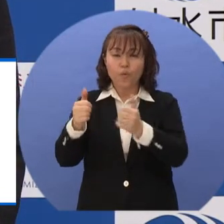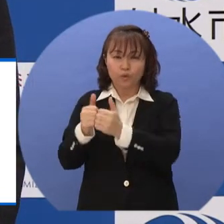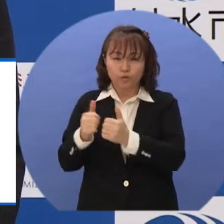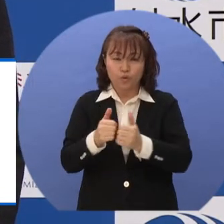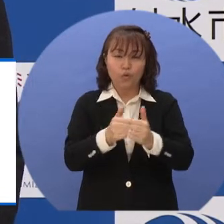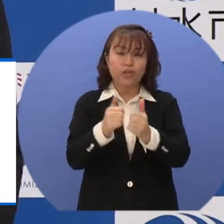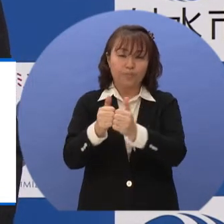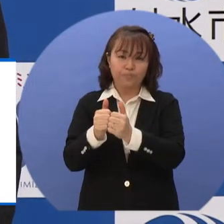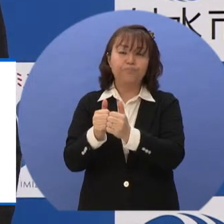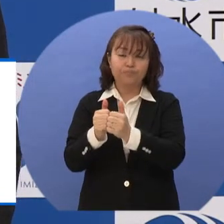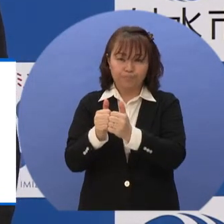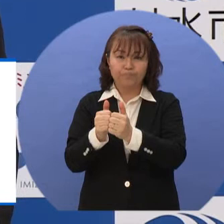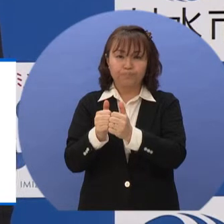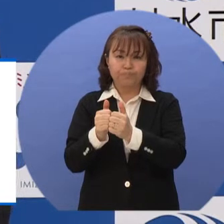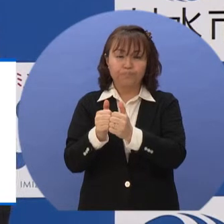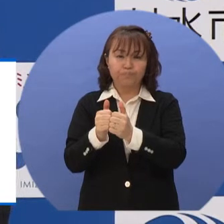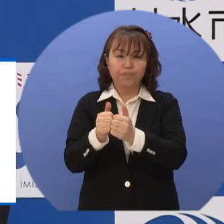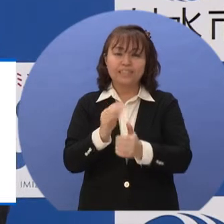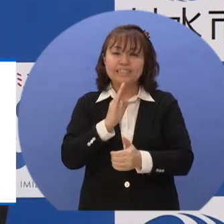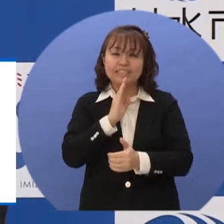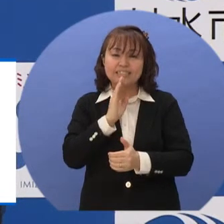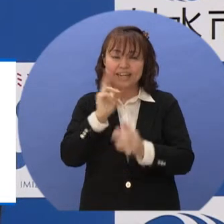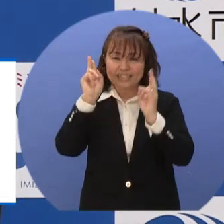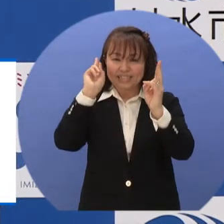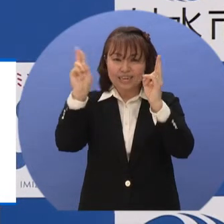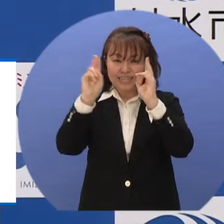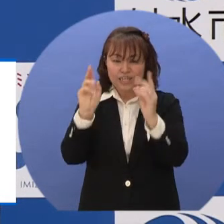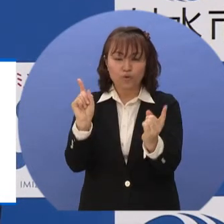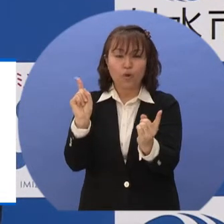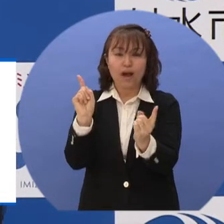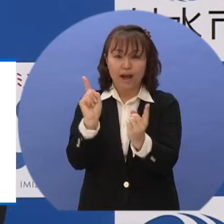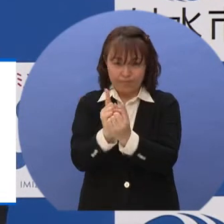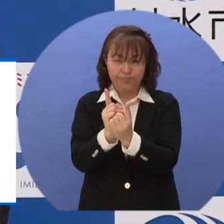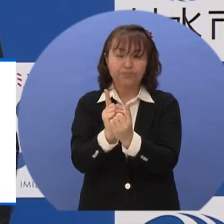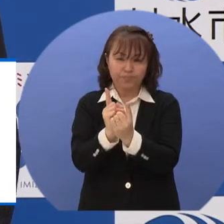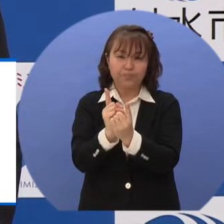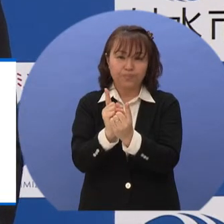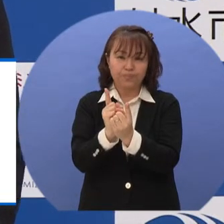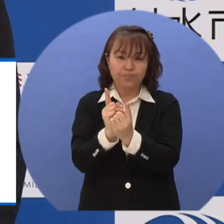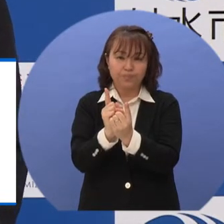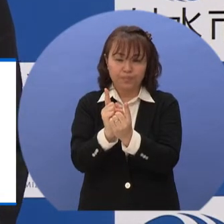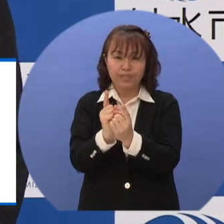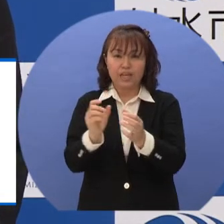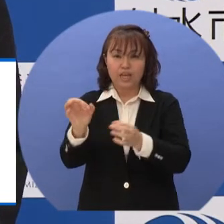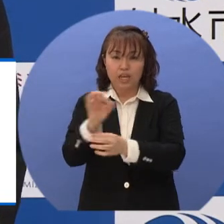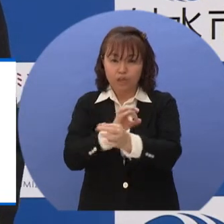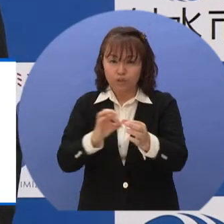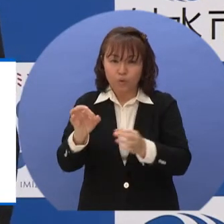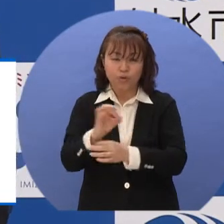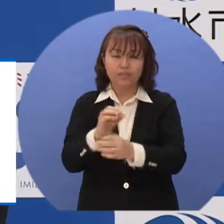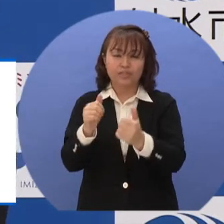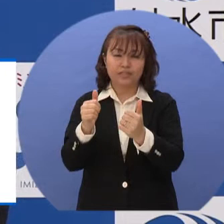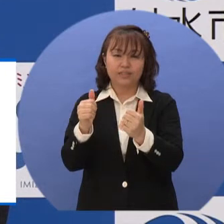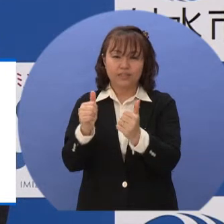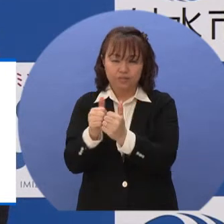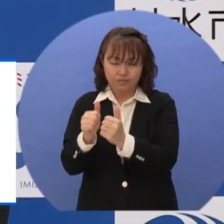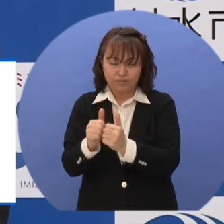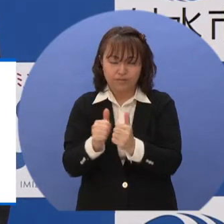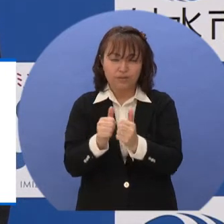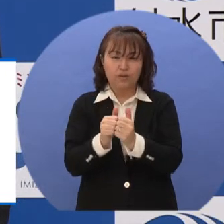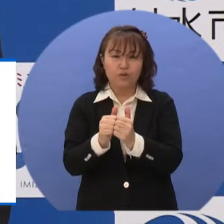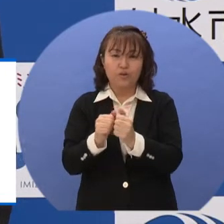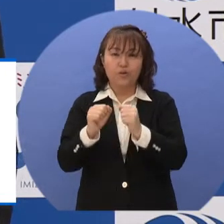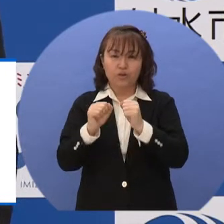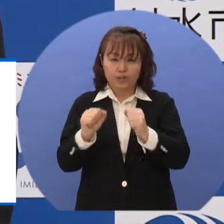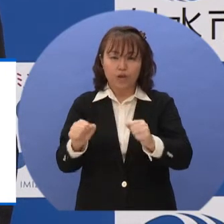けれどもそちらの方でえ実際に個別のま事業者さんまた商品などについてえお話